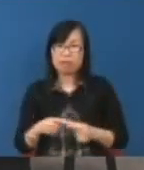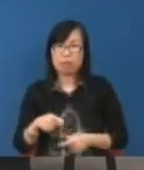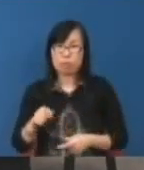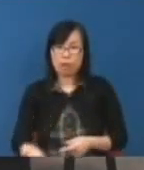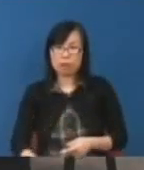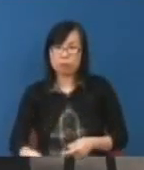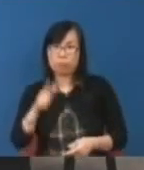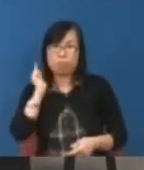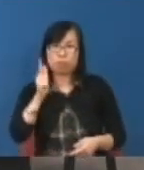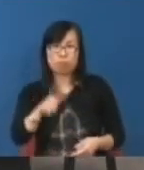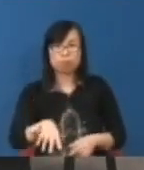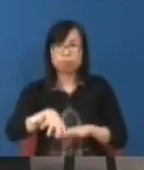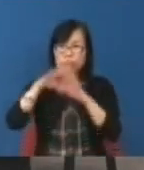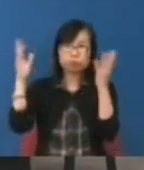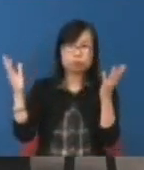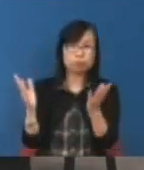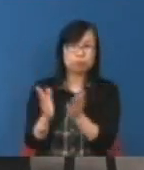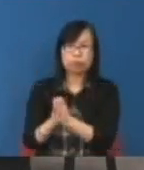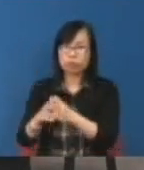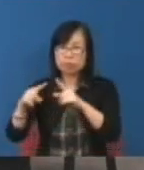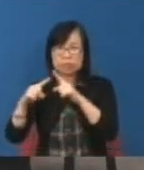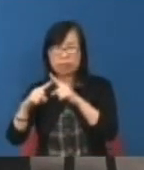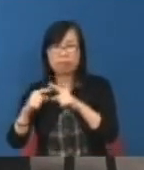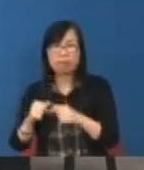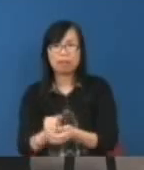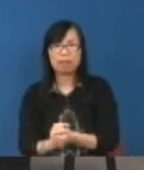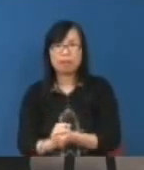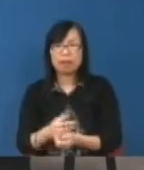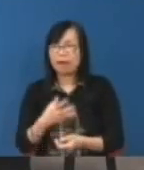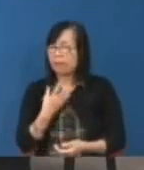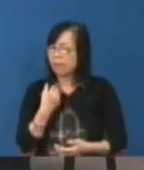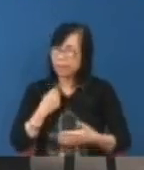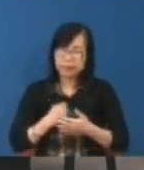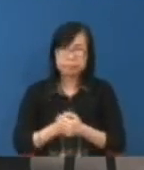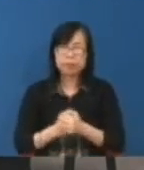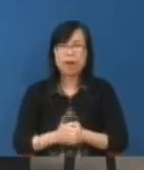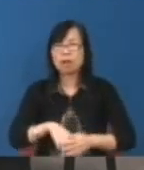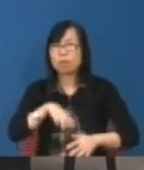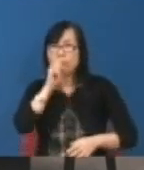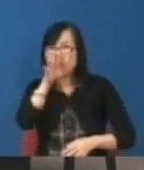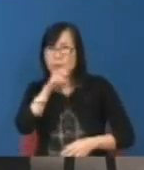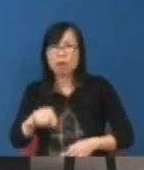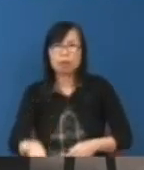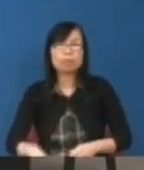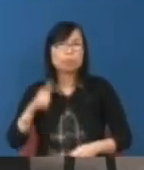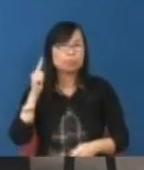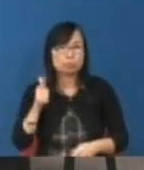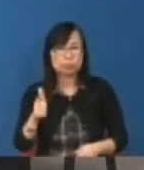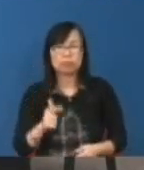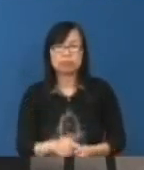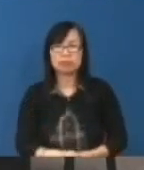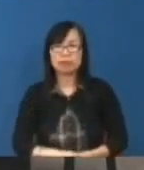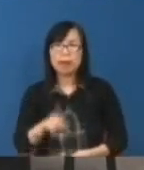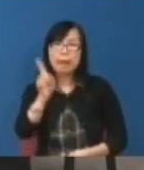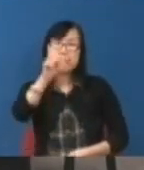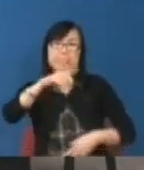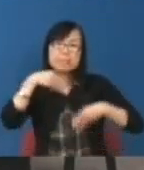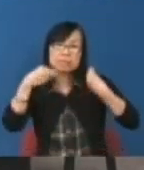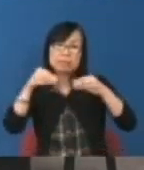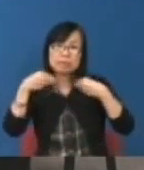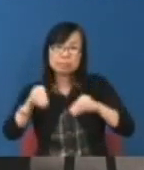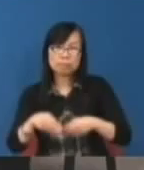咁啊，跟住個老豆話：你有冇搞錯啊，衰仔！你咁都得，我出頭都已經脆脆地嘅。佢話：哥啊，特首都